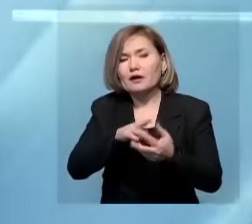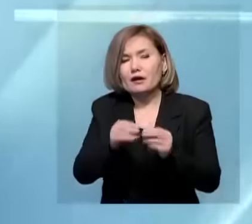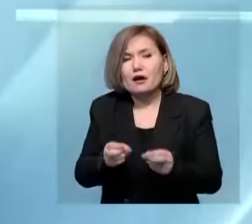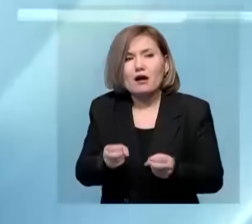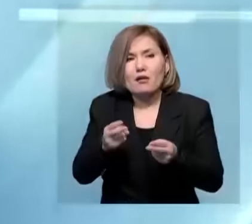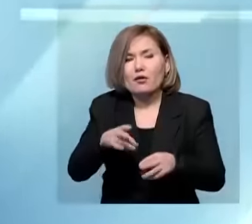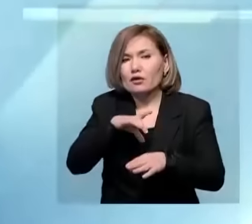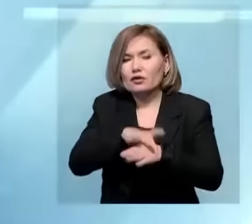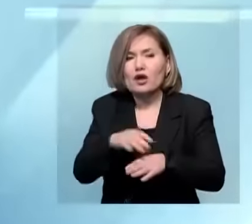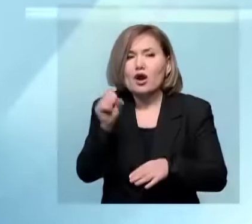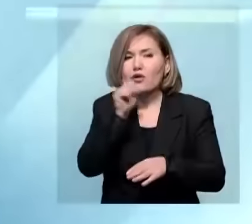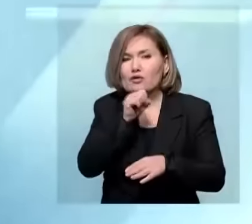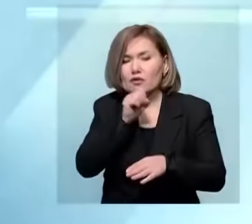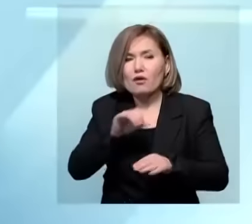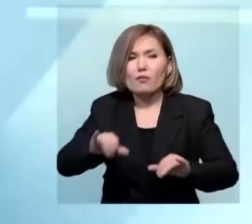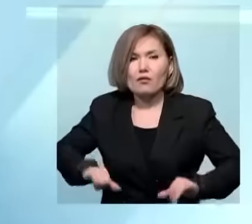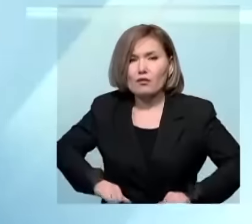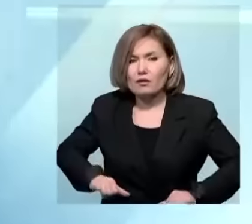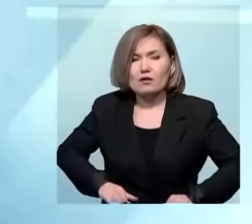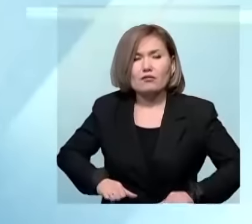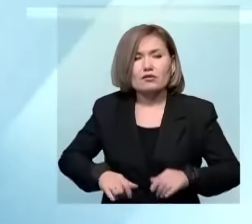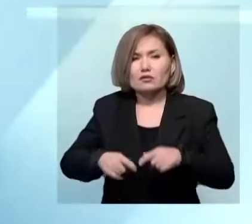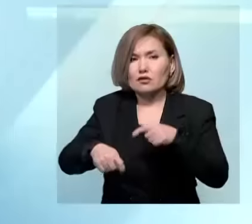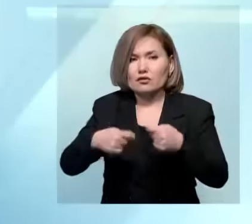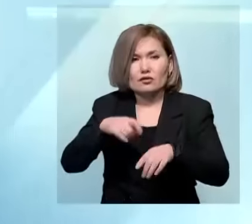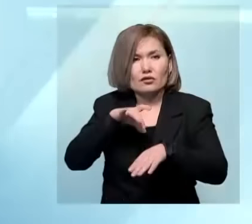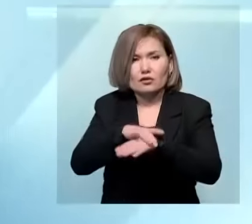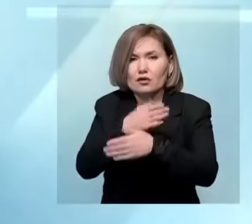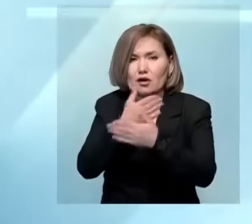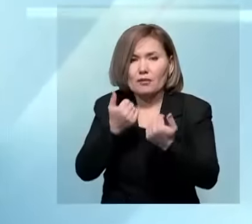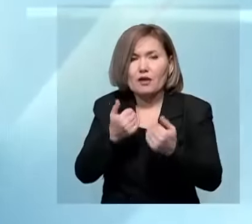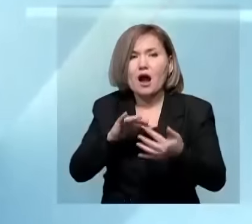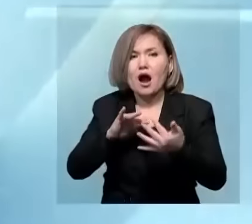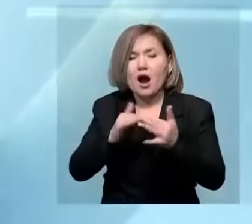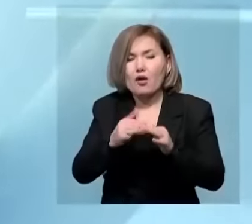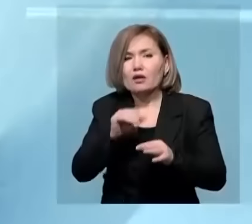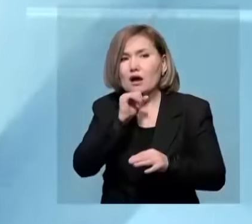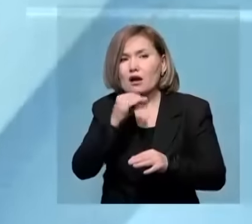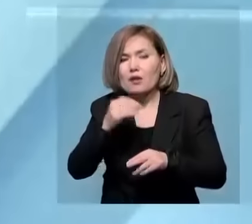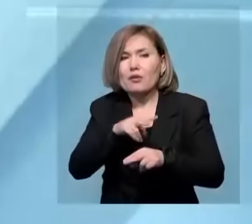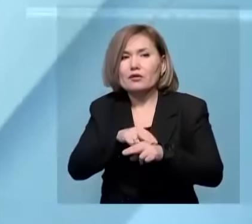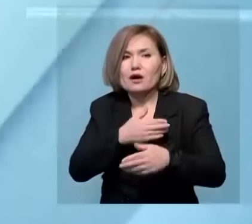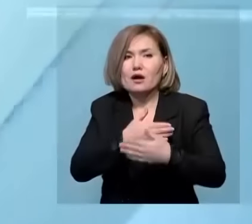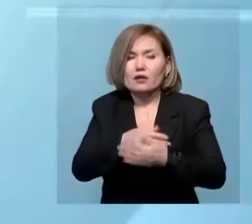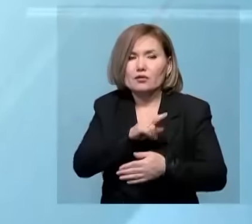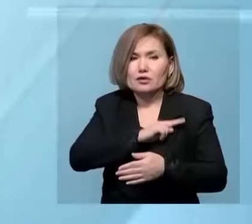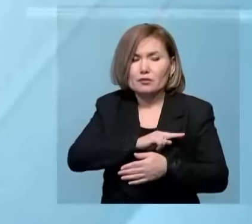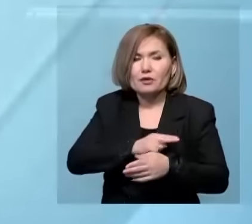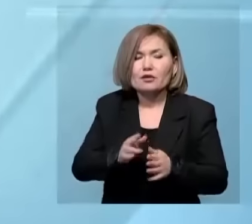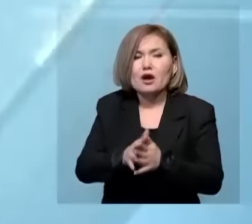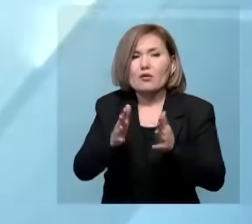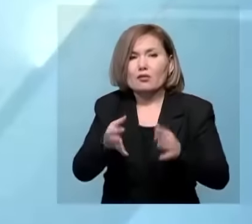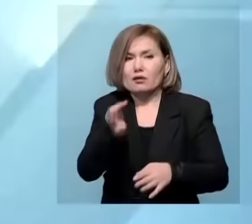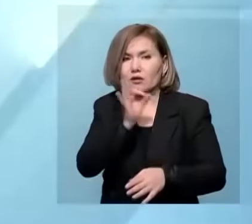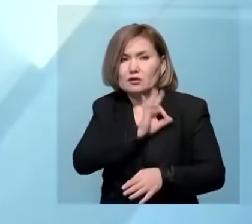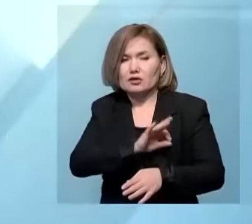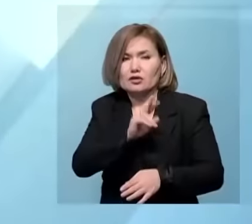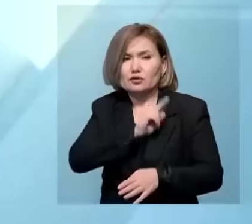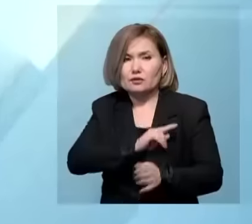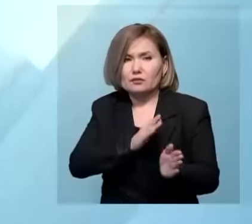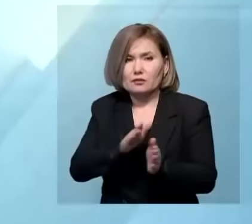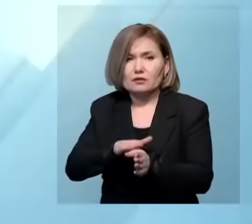қылмыс немесе ұсақ құқық бұзушылық тіркелмеген. Ауыл ақсақалдары бұл учаскелік инспектормен бірлесе жүргізген жұмыстардың